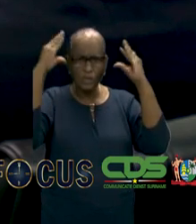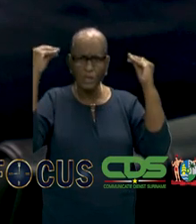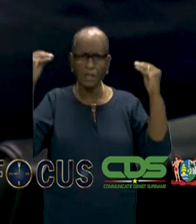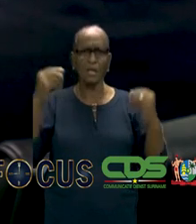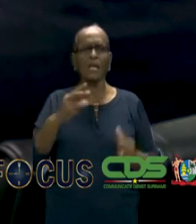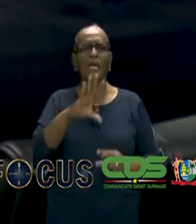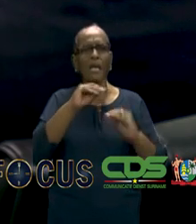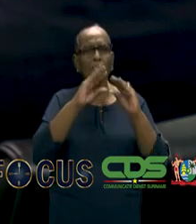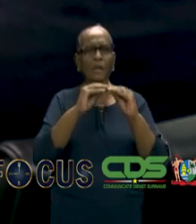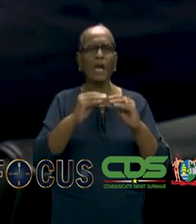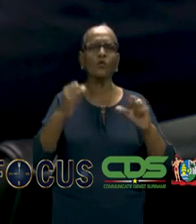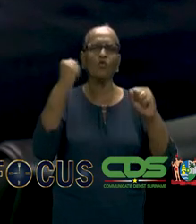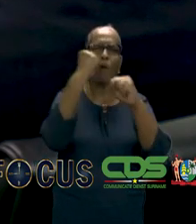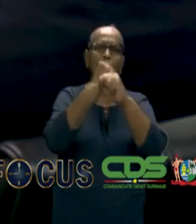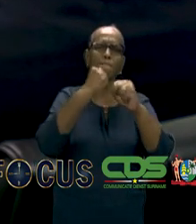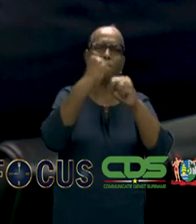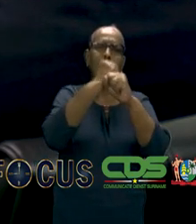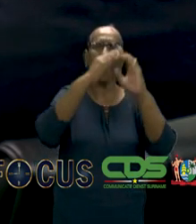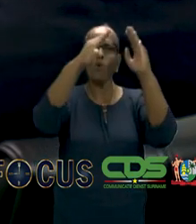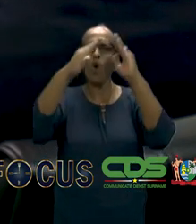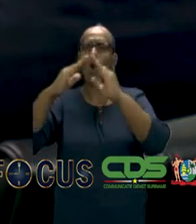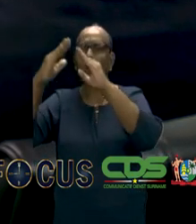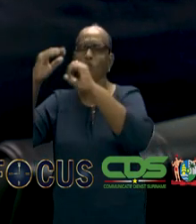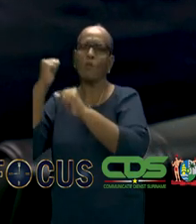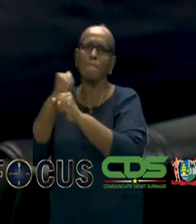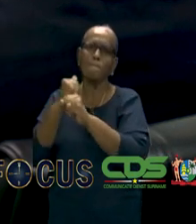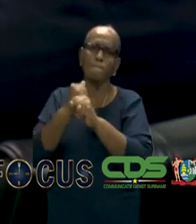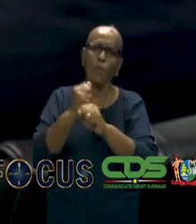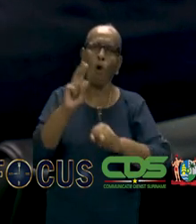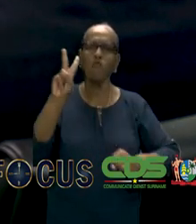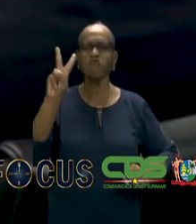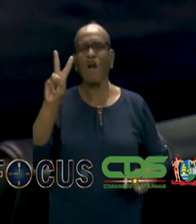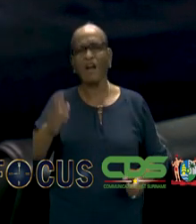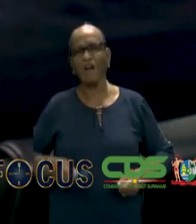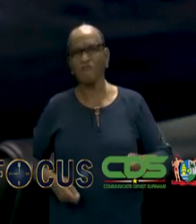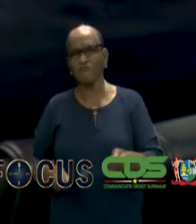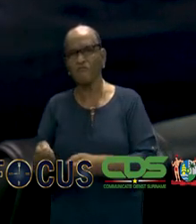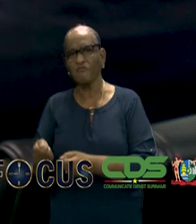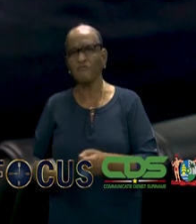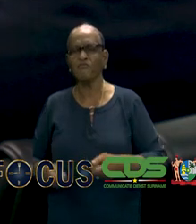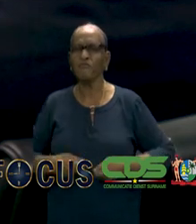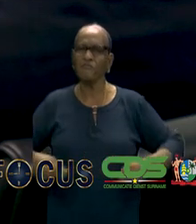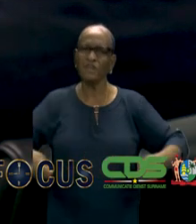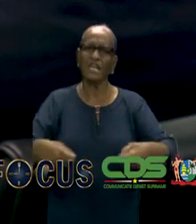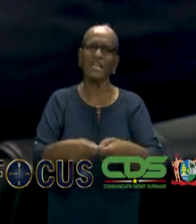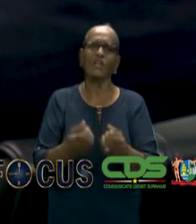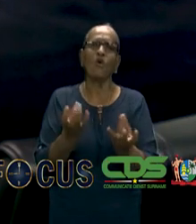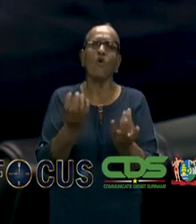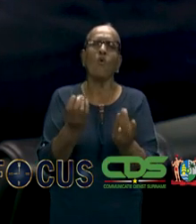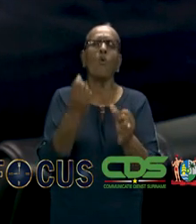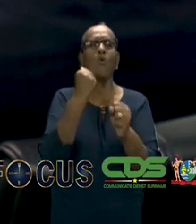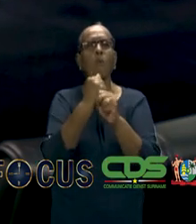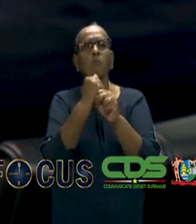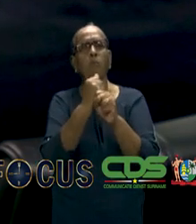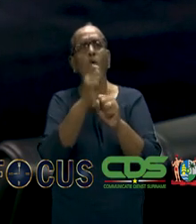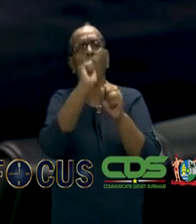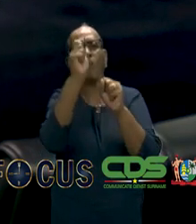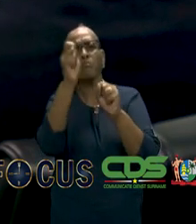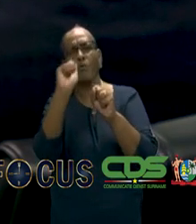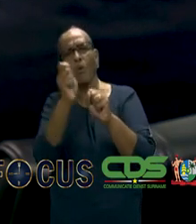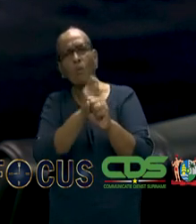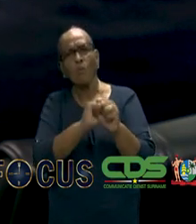en woningsector, het bedrijfsleven, de vakverenigingen op het gebied van bouw- en civiel-technische werken en